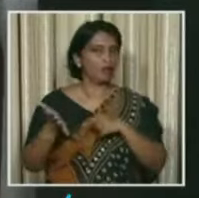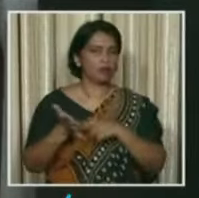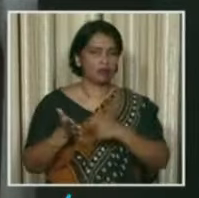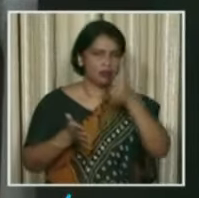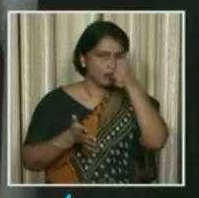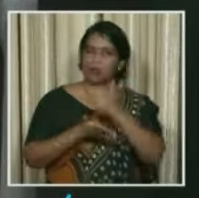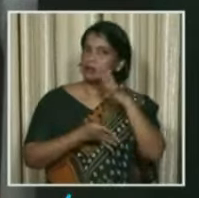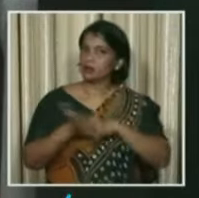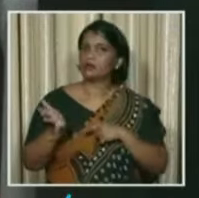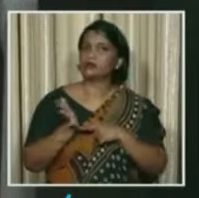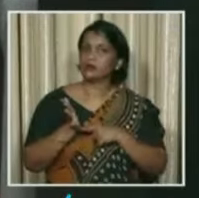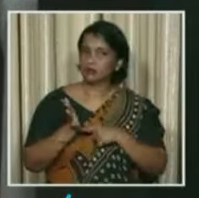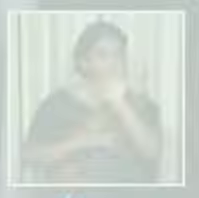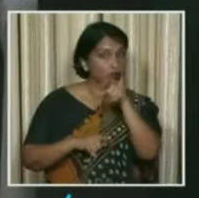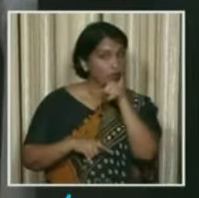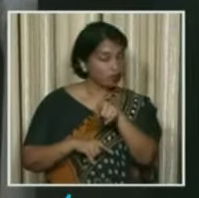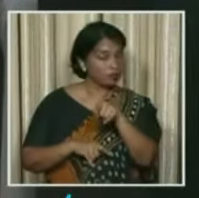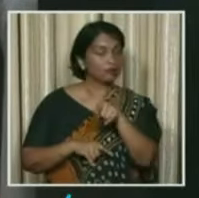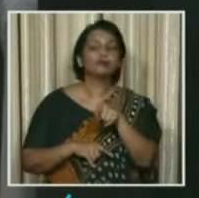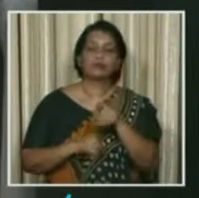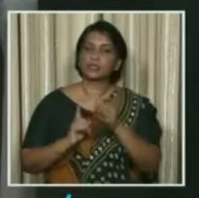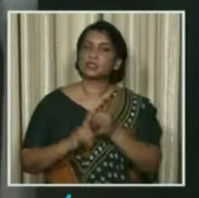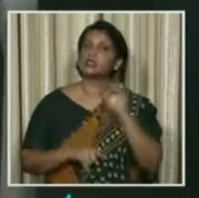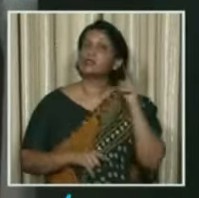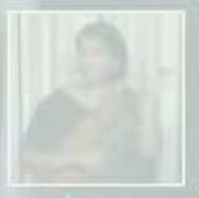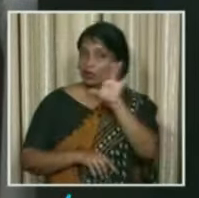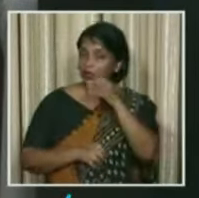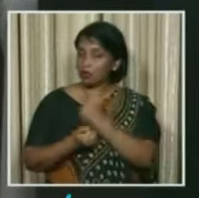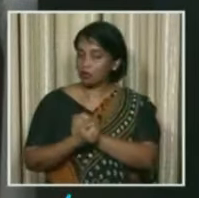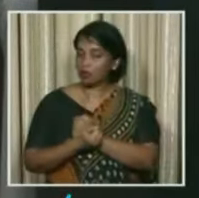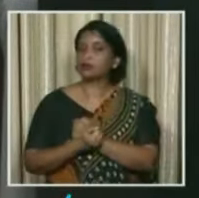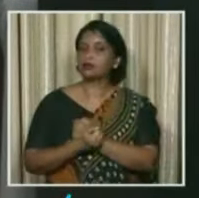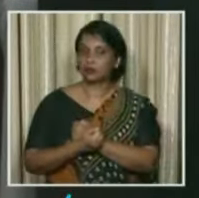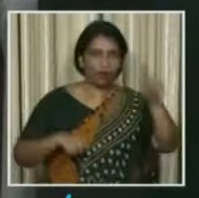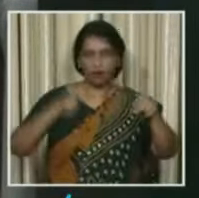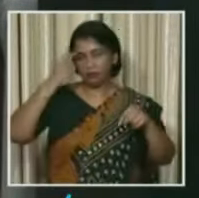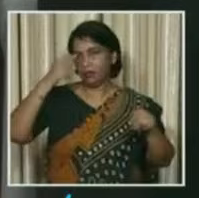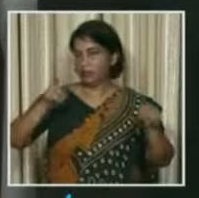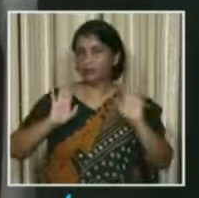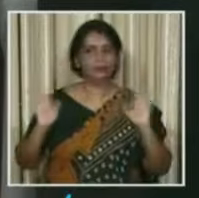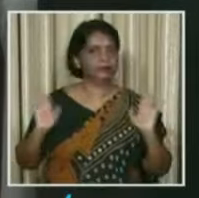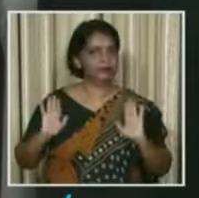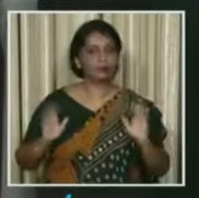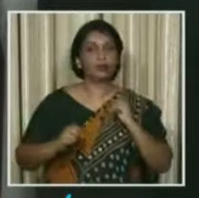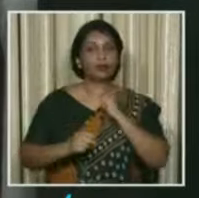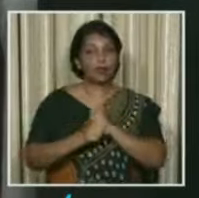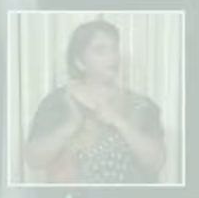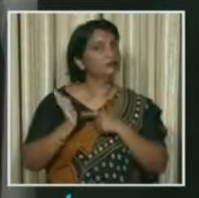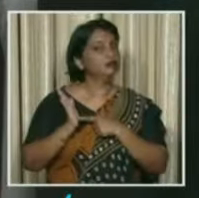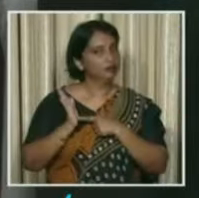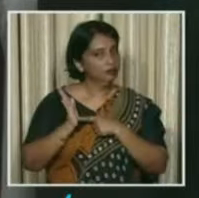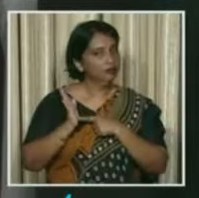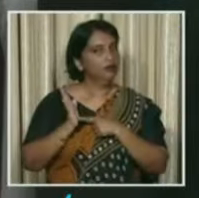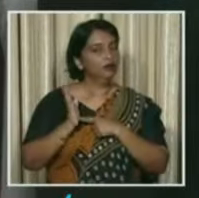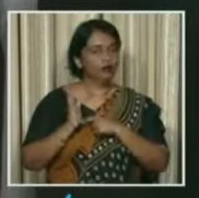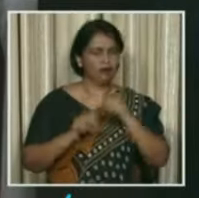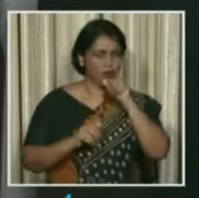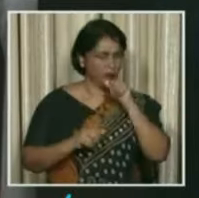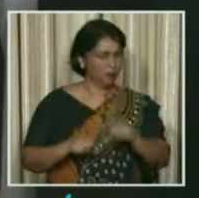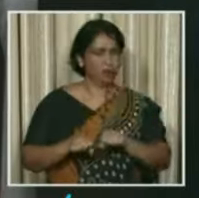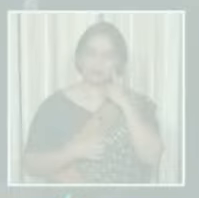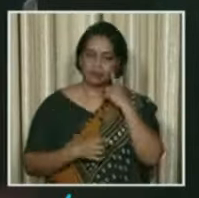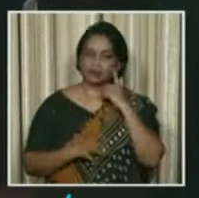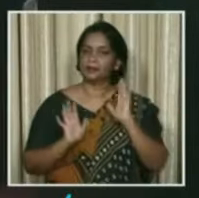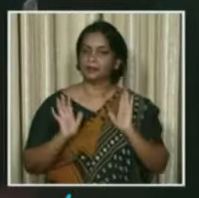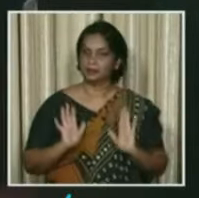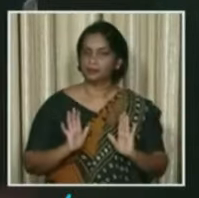වංචා සහගත ලියුම පදනම් කරගෙන ජනාධිපතිවරයා පත් කරපු එකත් ඒකත් ව්‍යවස්ථා විරෝධී ආණ්ඩු ක්‍රම ව්‍යවස්ථාව අමුවේ උල්ලංඝනය